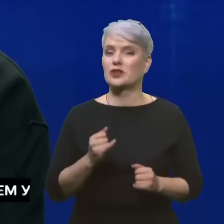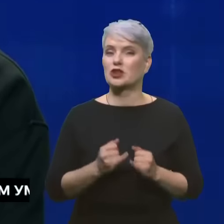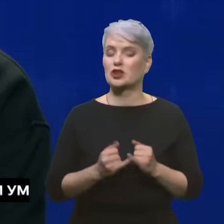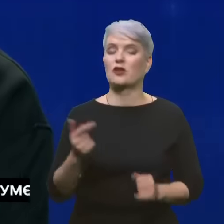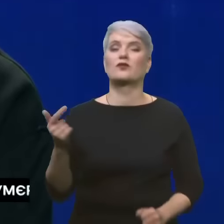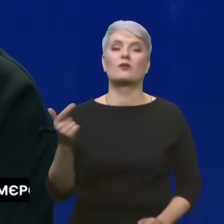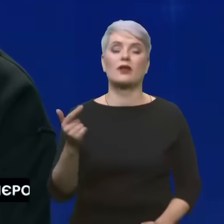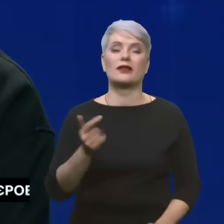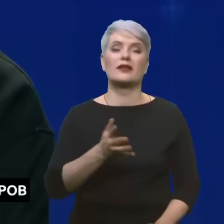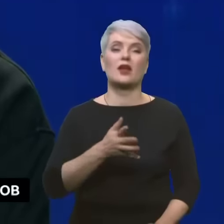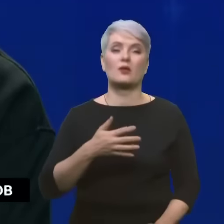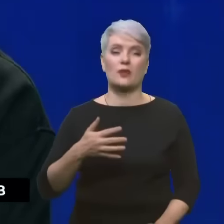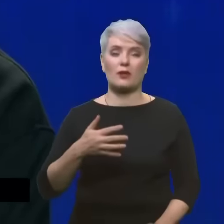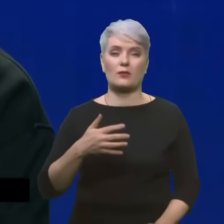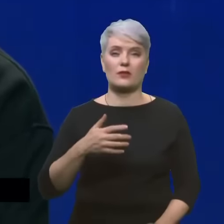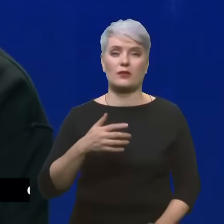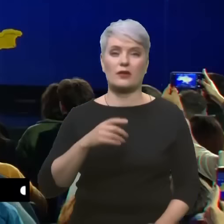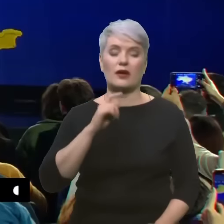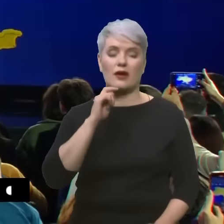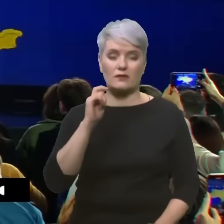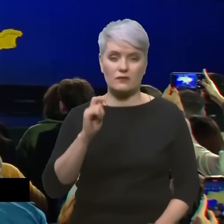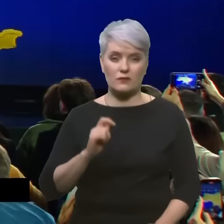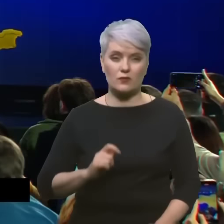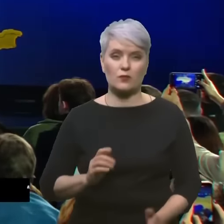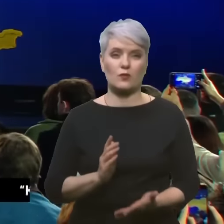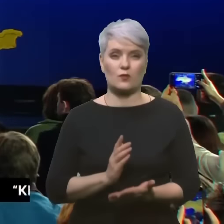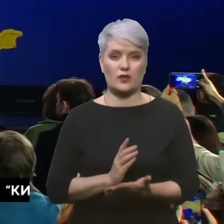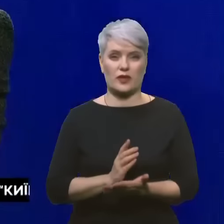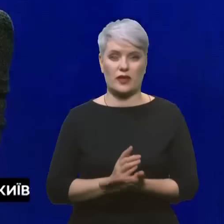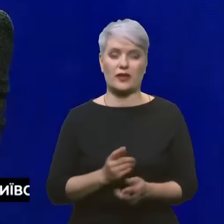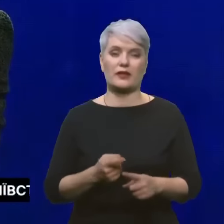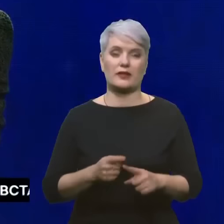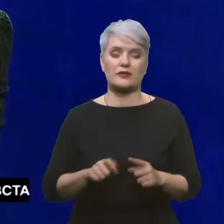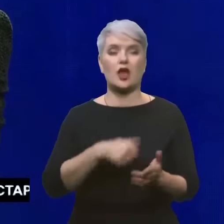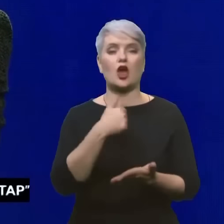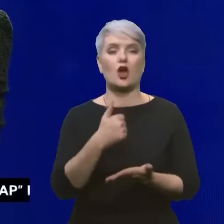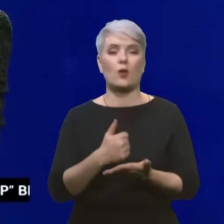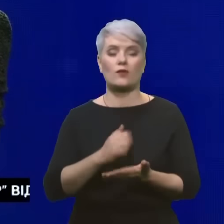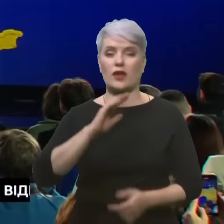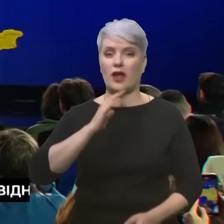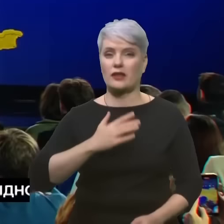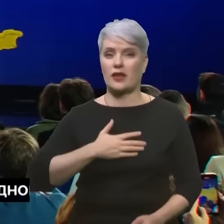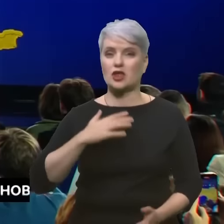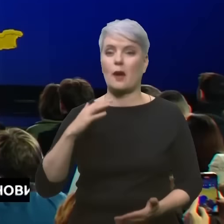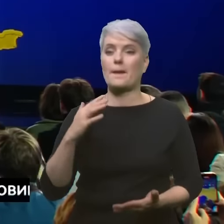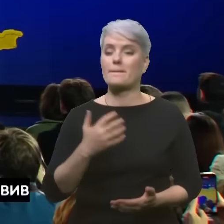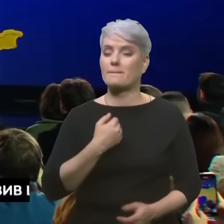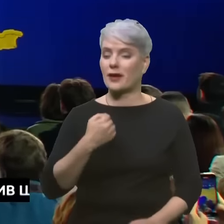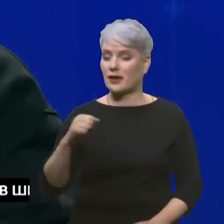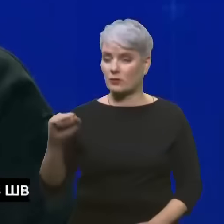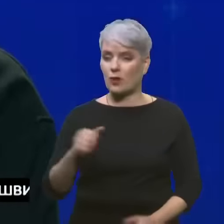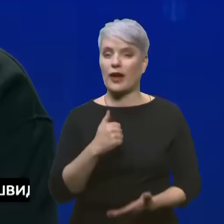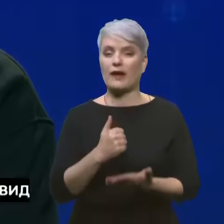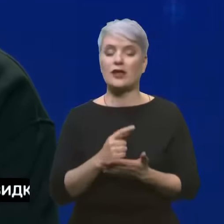жовто-блакитний прапор, і він є в Україні, це головна наша перемога. І це головне, що ми збережемо, і не